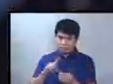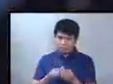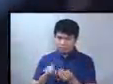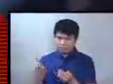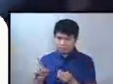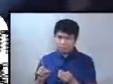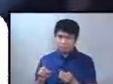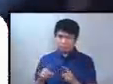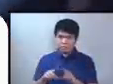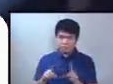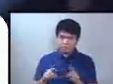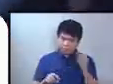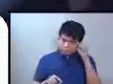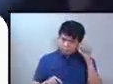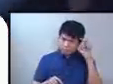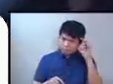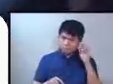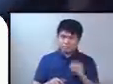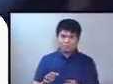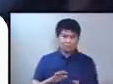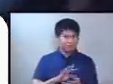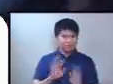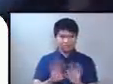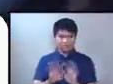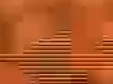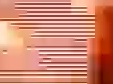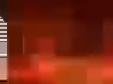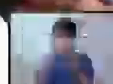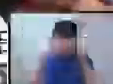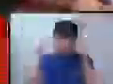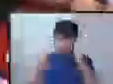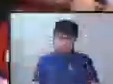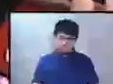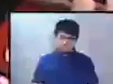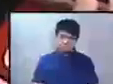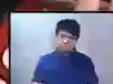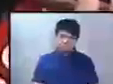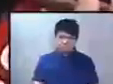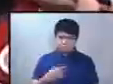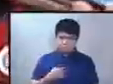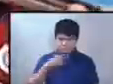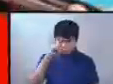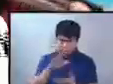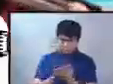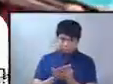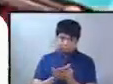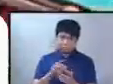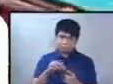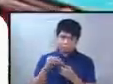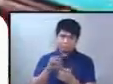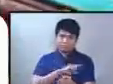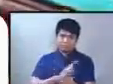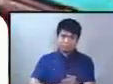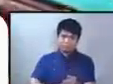Speaker Alan Peter Cayetano, tinabla na ito, lalo't ayaw na raw ito ng Pangulo. I'm a believer in the special powers or